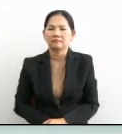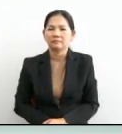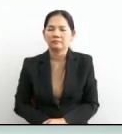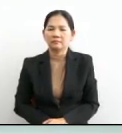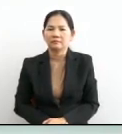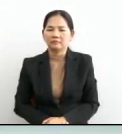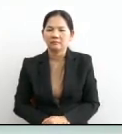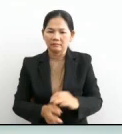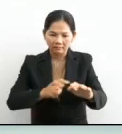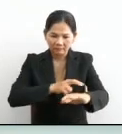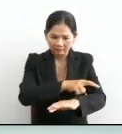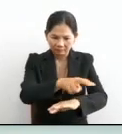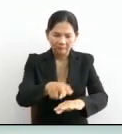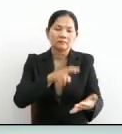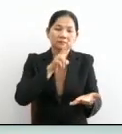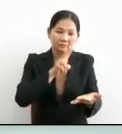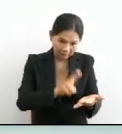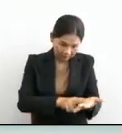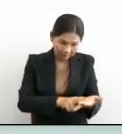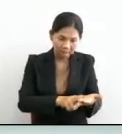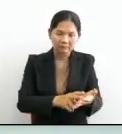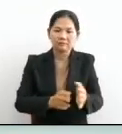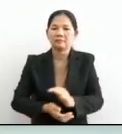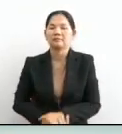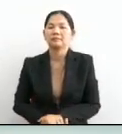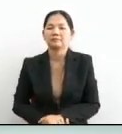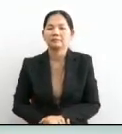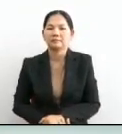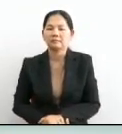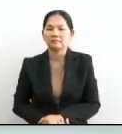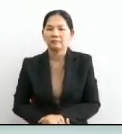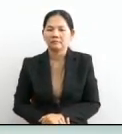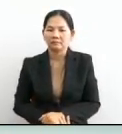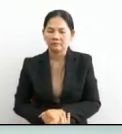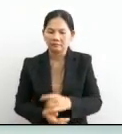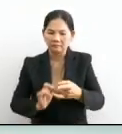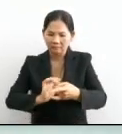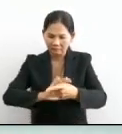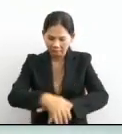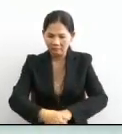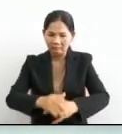đàm bấy rẽ xa tục đầm lấu mì